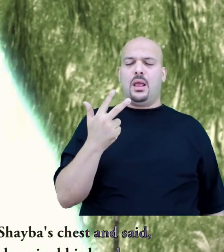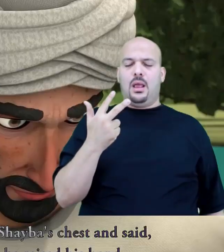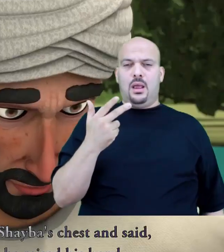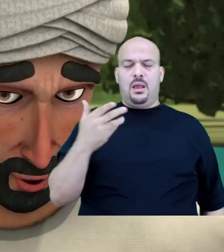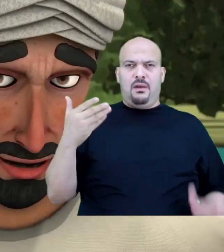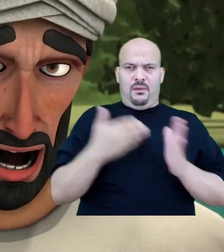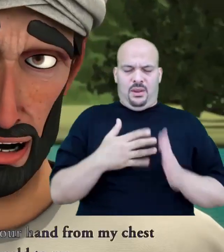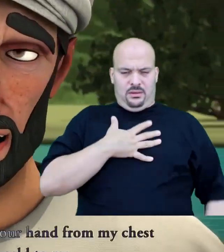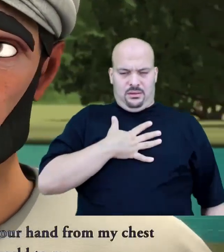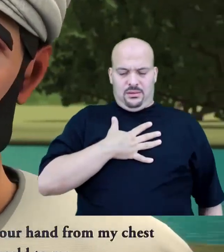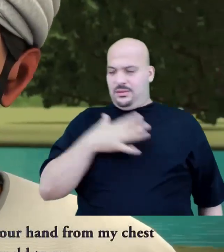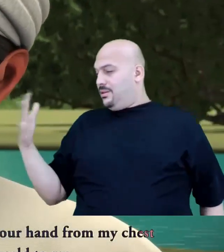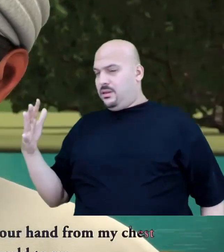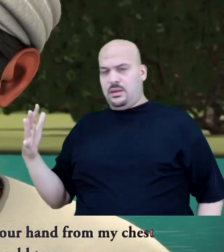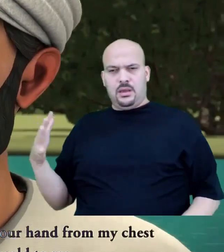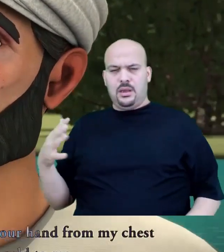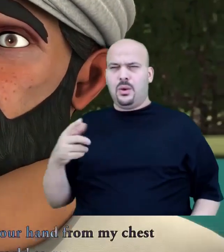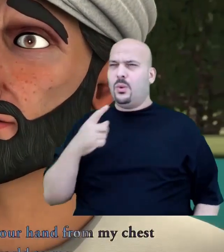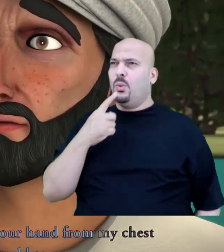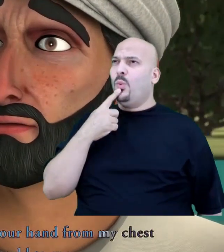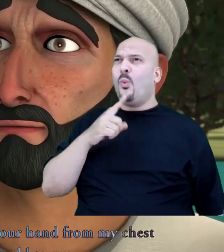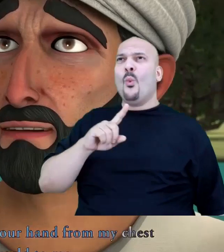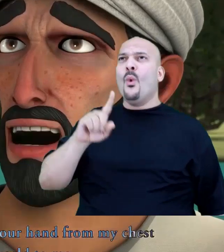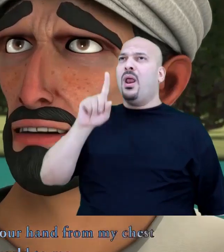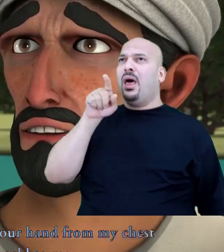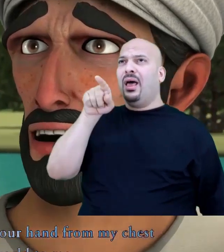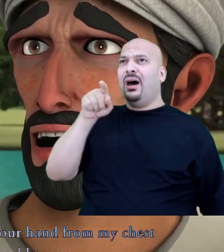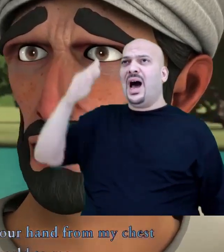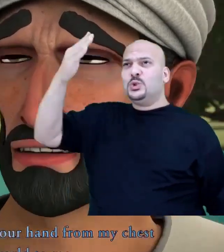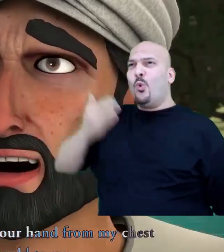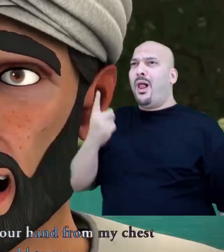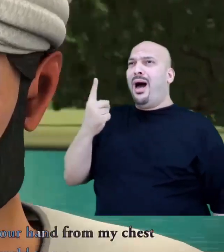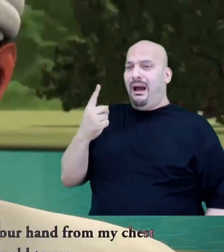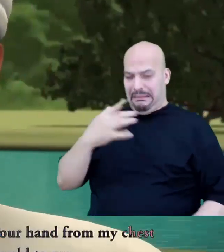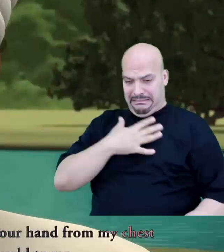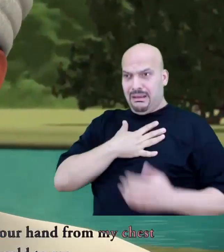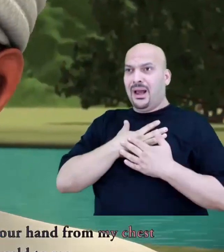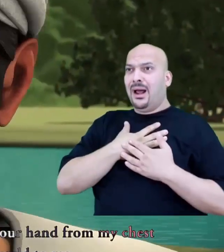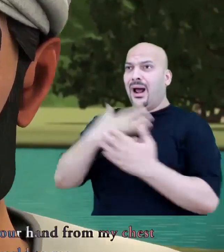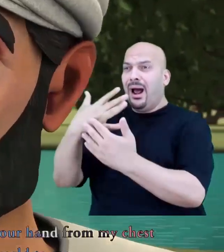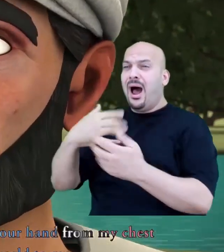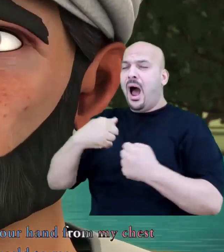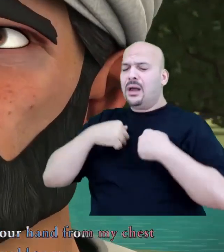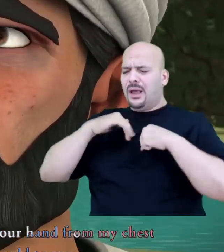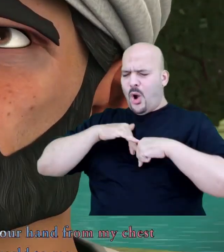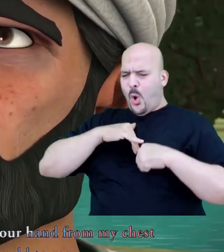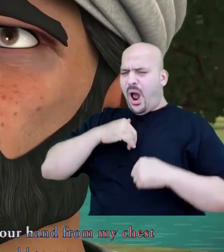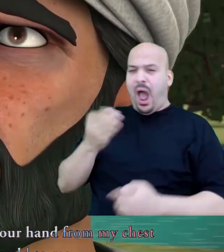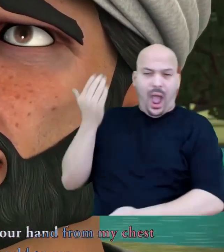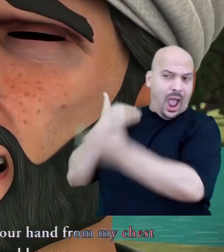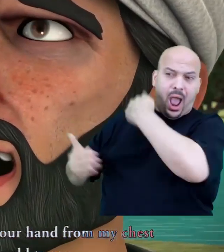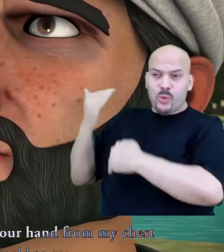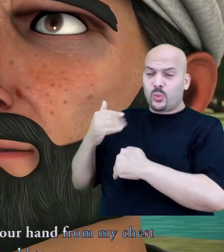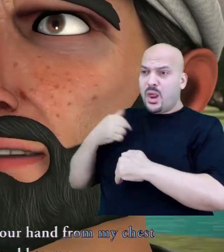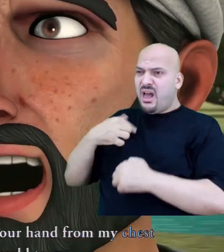يده. والله يا رسول الله، ما إن رفعت يدك عن صدري حتى ما